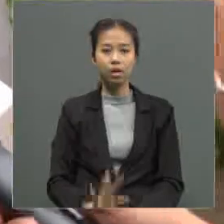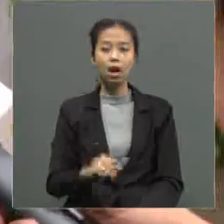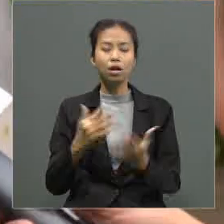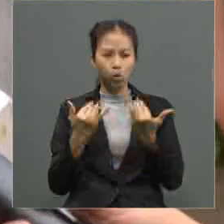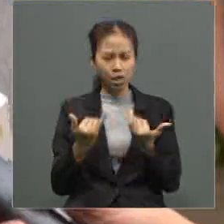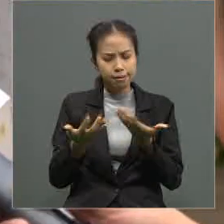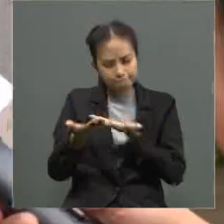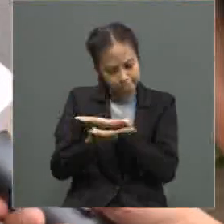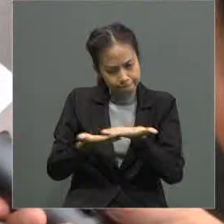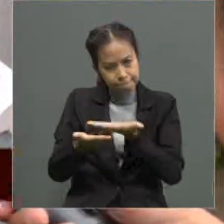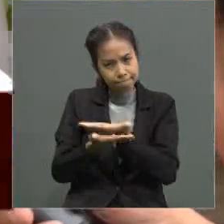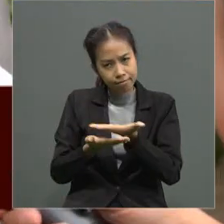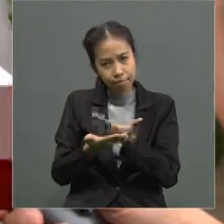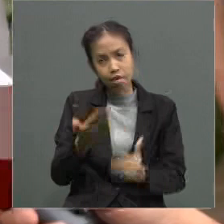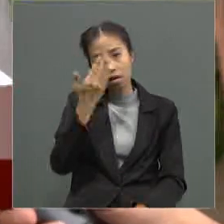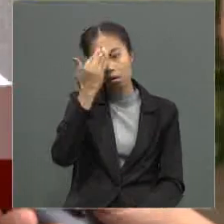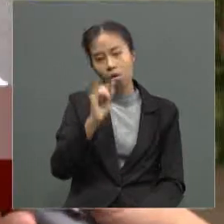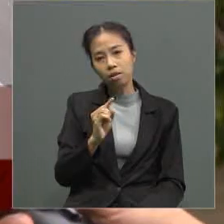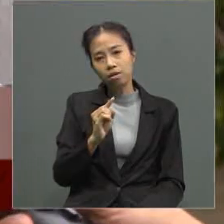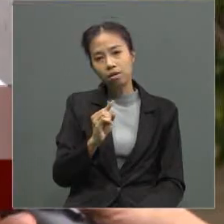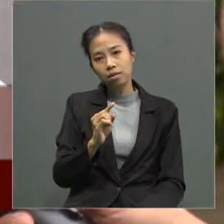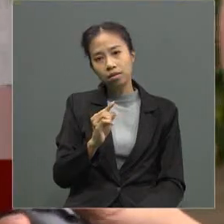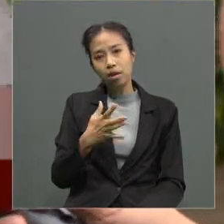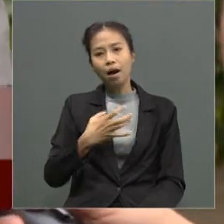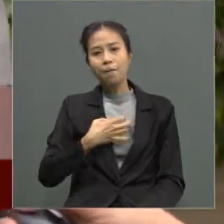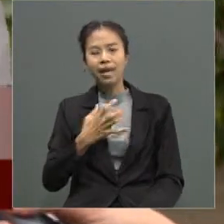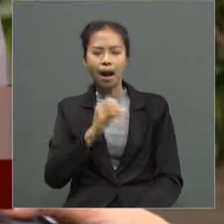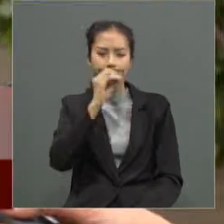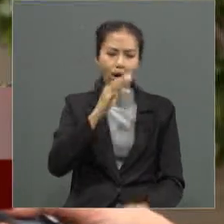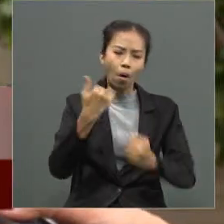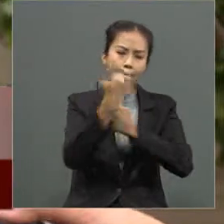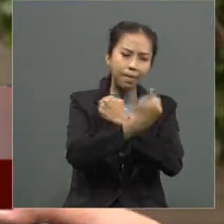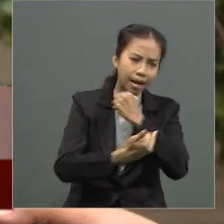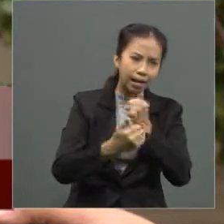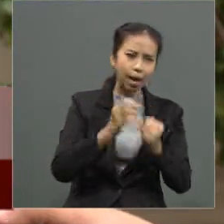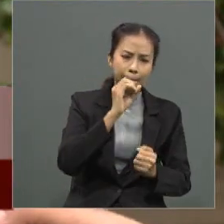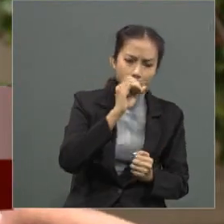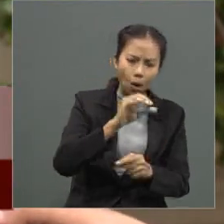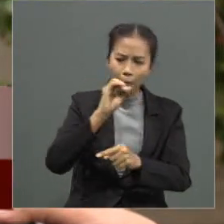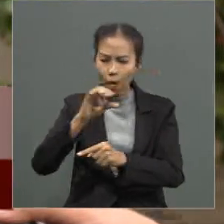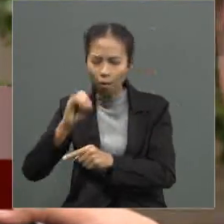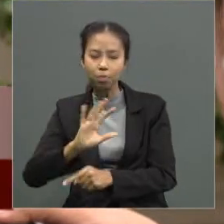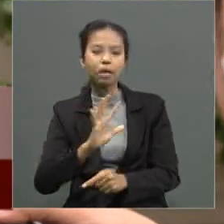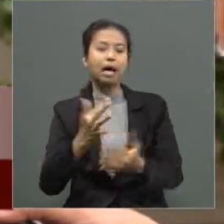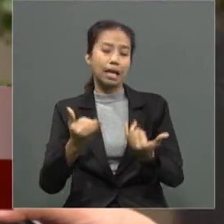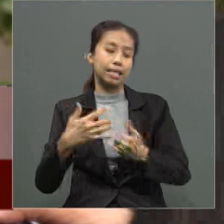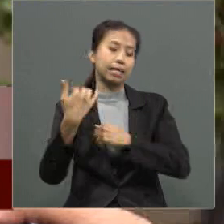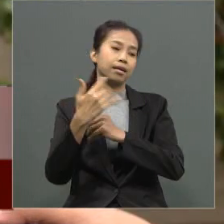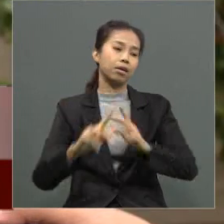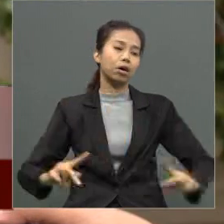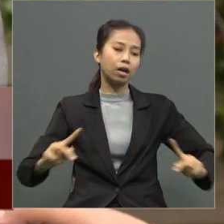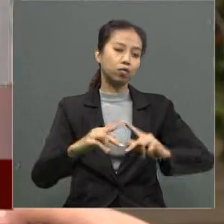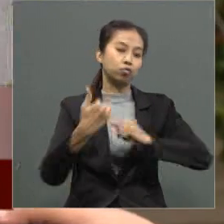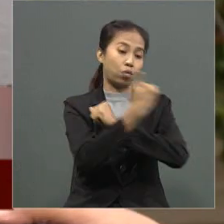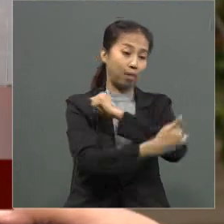อยู่ครับก็คือเราเราไม่อยากให้ค่อยๆแจ้งทีละประเทศประเทศอ่ะนะครับกำลังให้ทางทีมเ่อทางด้านกระทรวงต่างประเทศพิจารณาดูให้เหมาะ